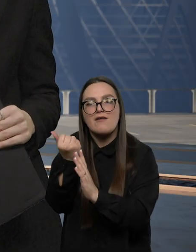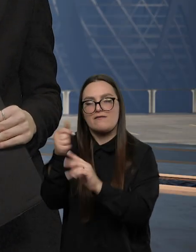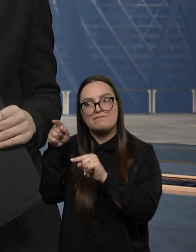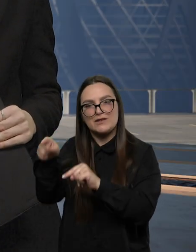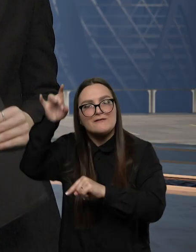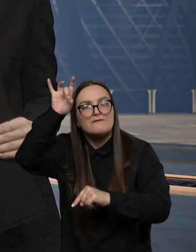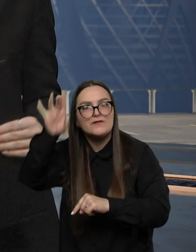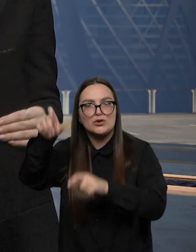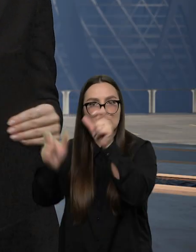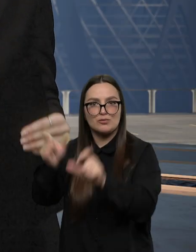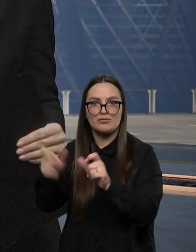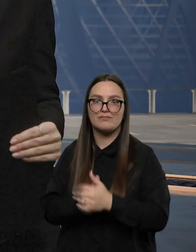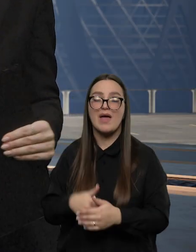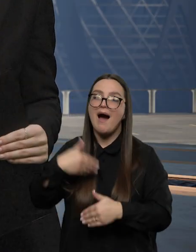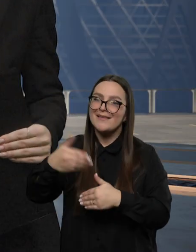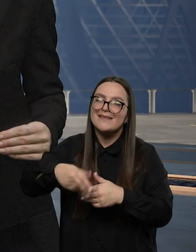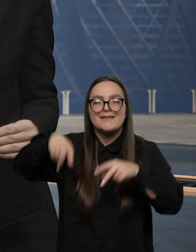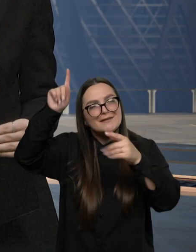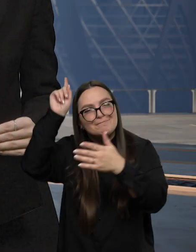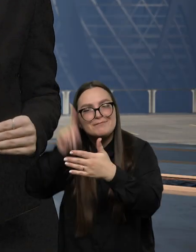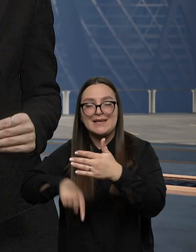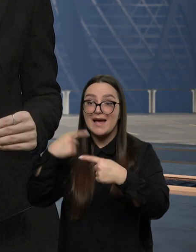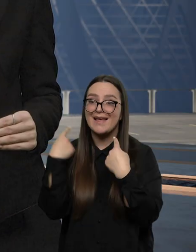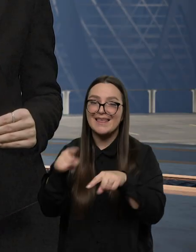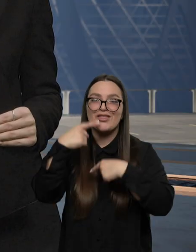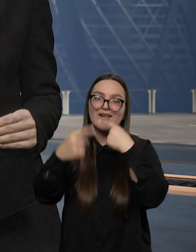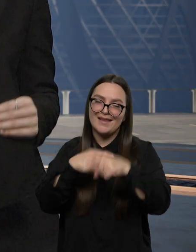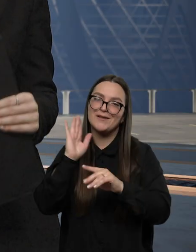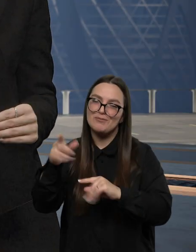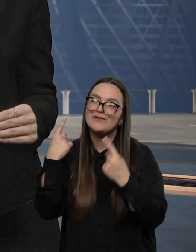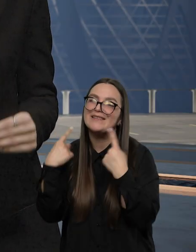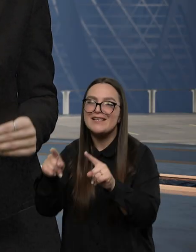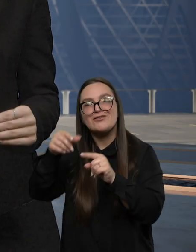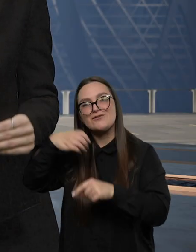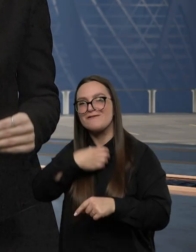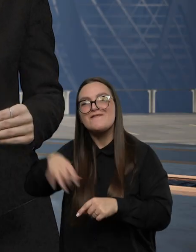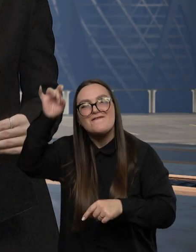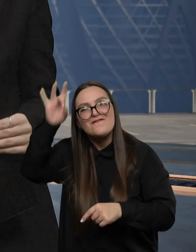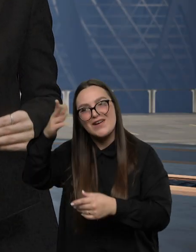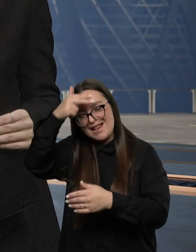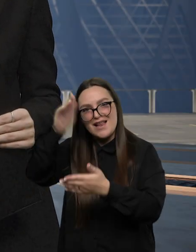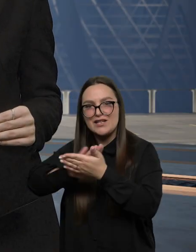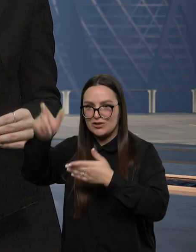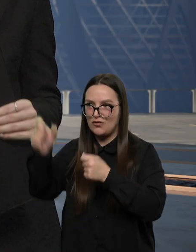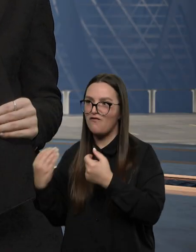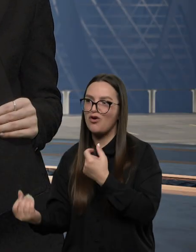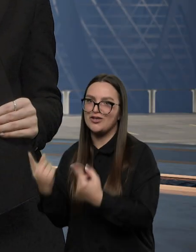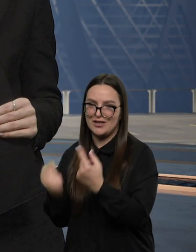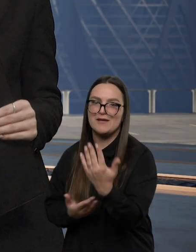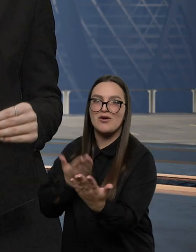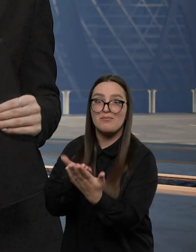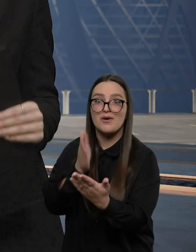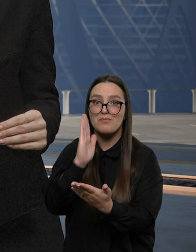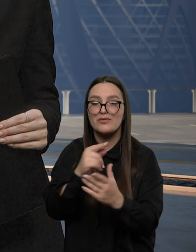vietą Mėnulyje. Ateityje tikimės, kad kitose laidose mes pristatysime ir kitus, nemažiau reikšmingus lietuvius bei jų